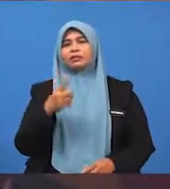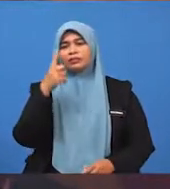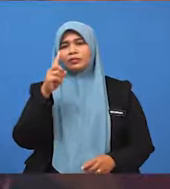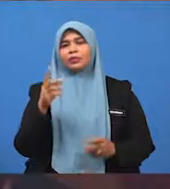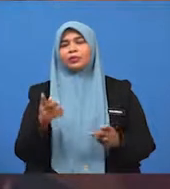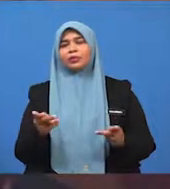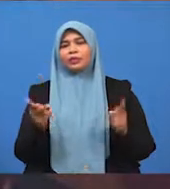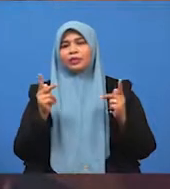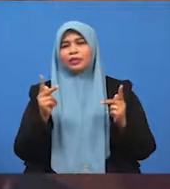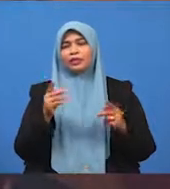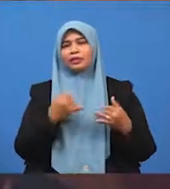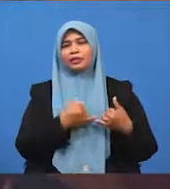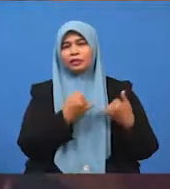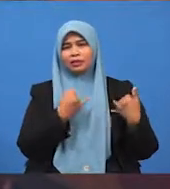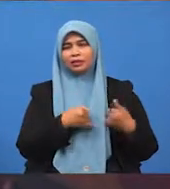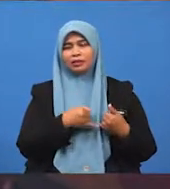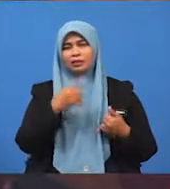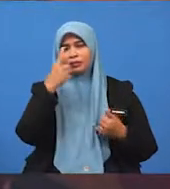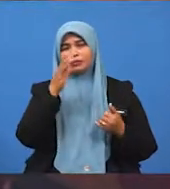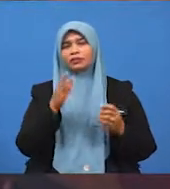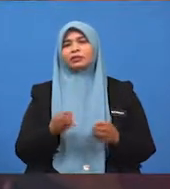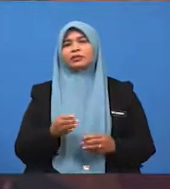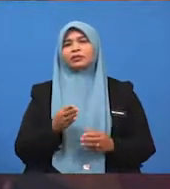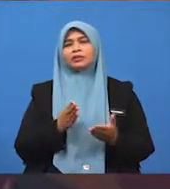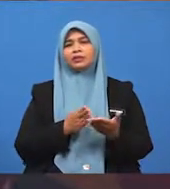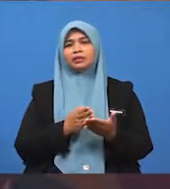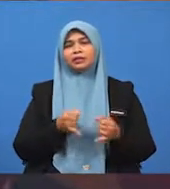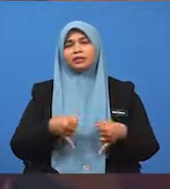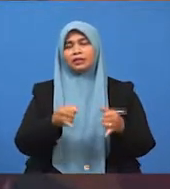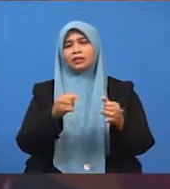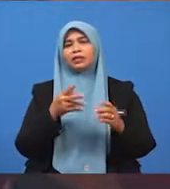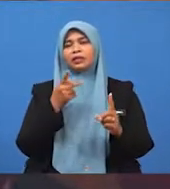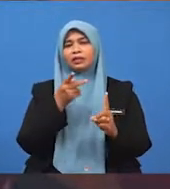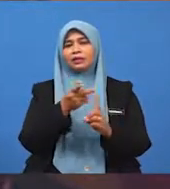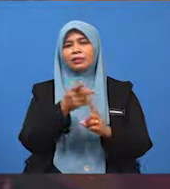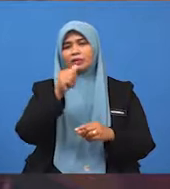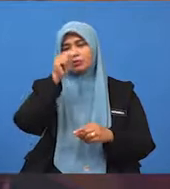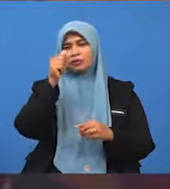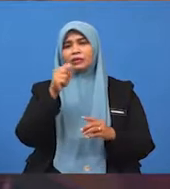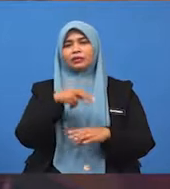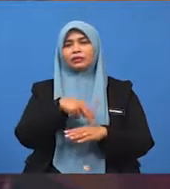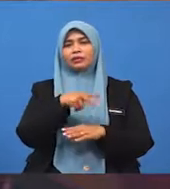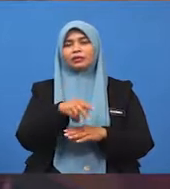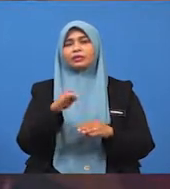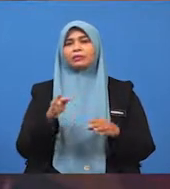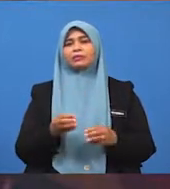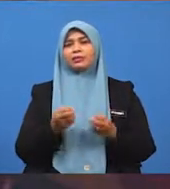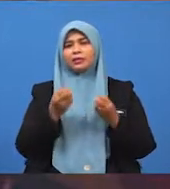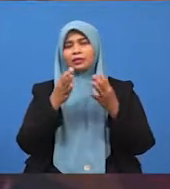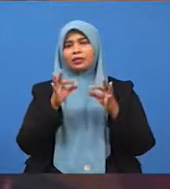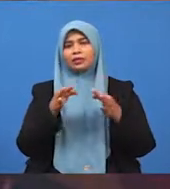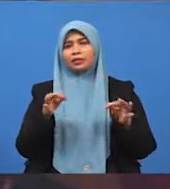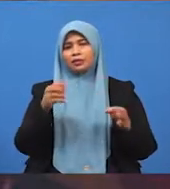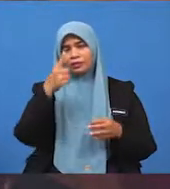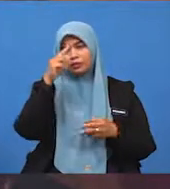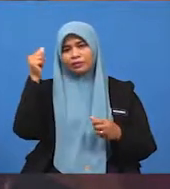Rasulullah SAW bahawa apa yang baginda tempuhi sebenarnya telah didalui oleh Rasul-Rasul sebelum